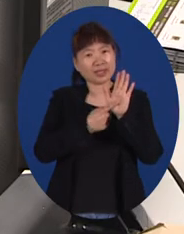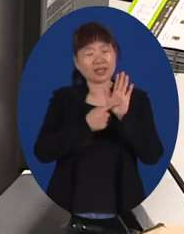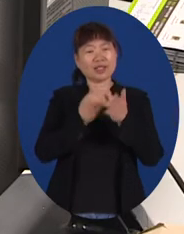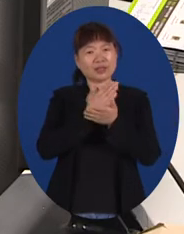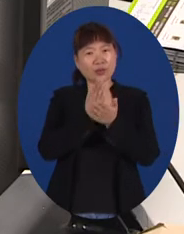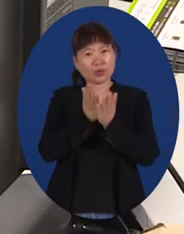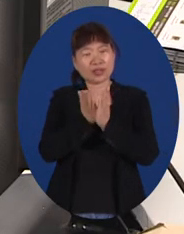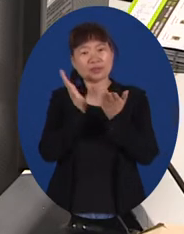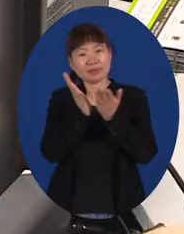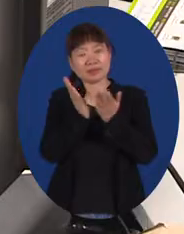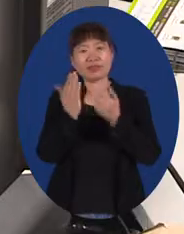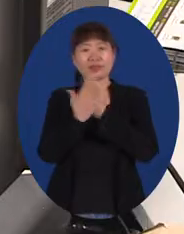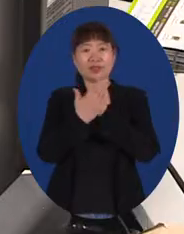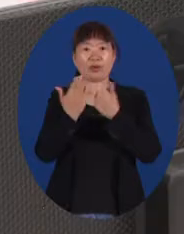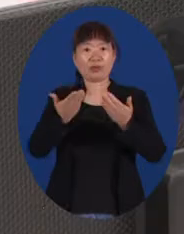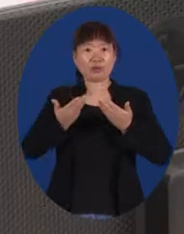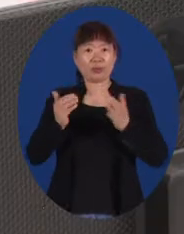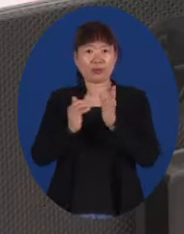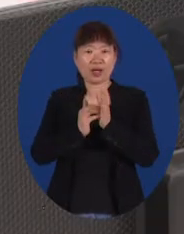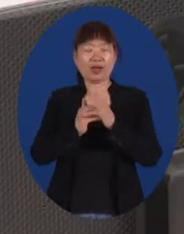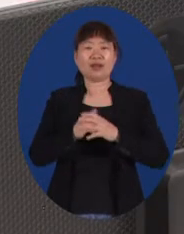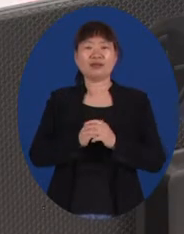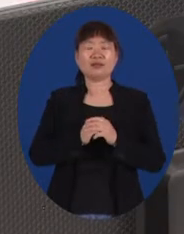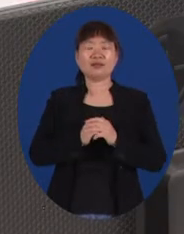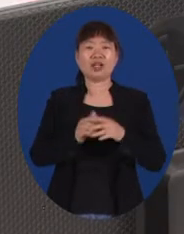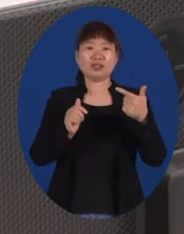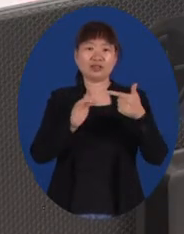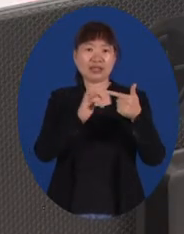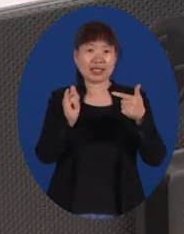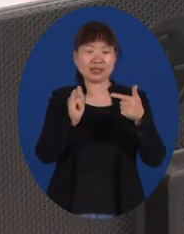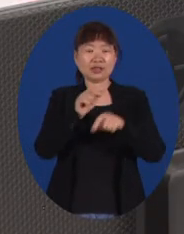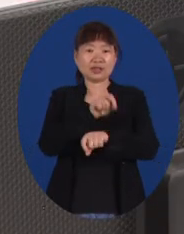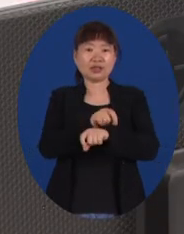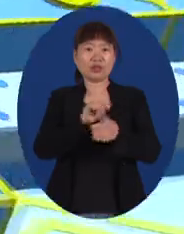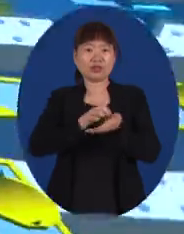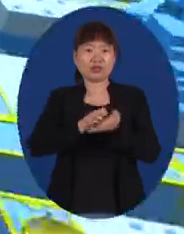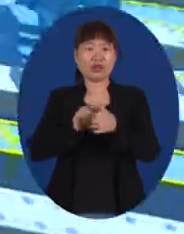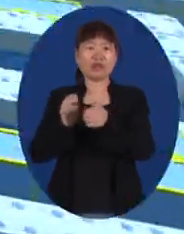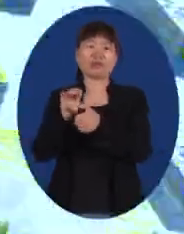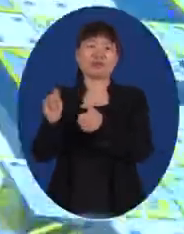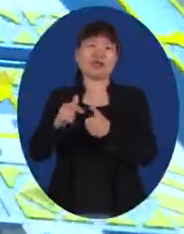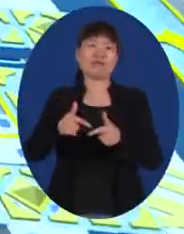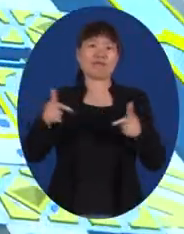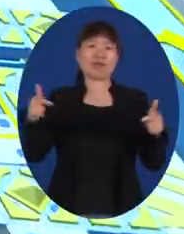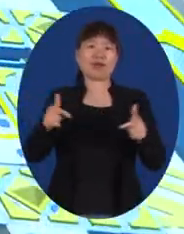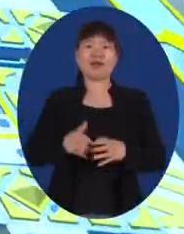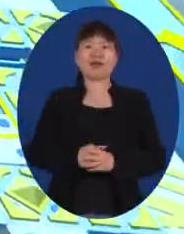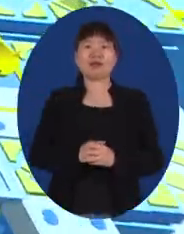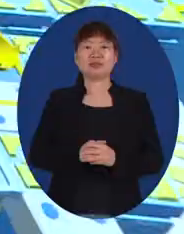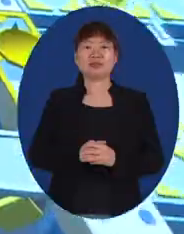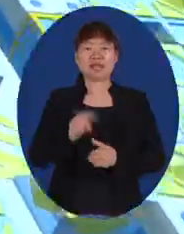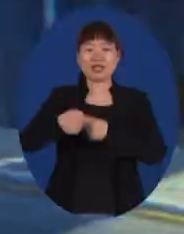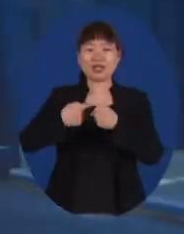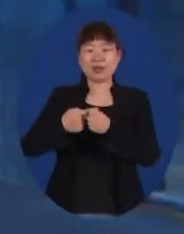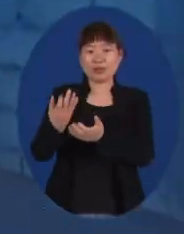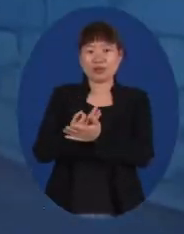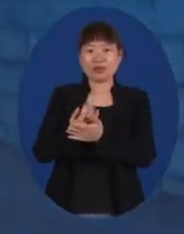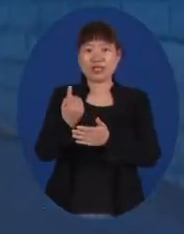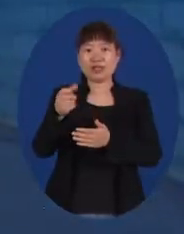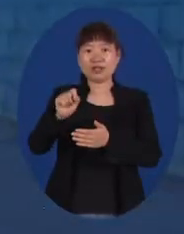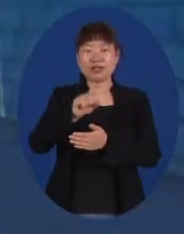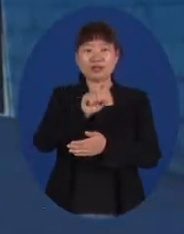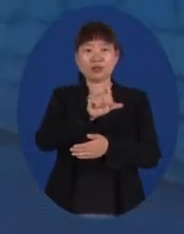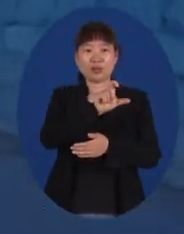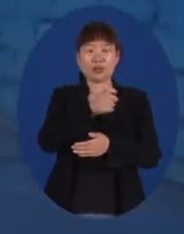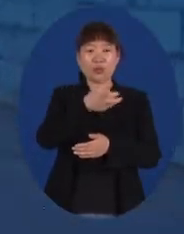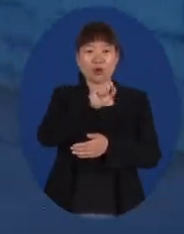맞춤 컨설팅 을 받았습니다 컨설팅을 통해 6명이 어떤 즉 원술은 50 명으로 늘어났고 연매출 도 이렇게 해서 15억